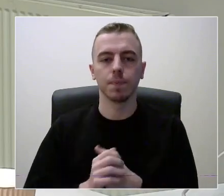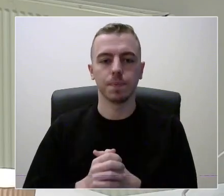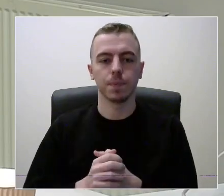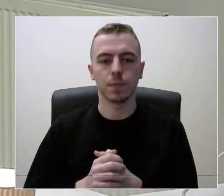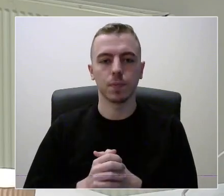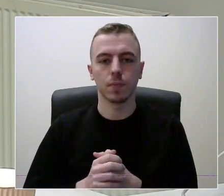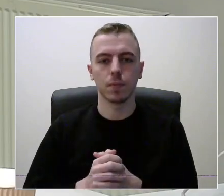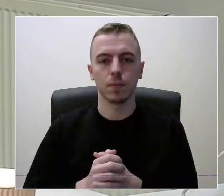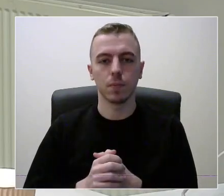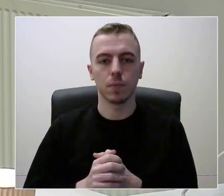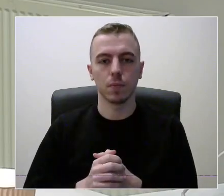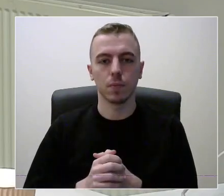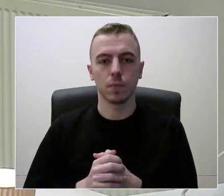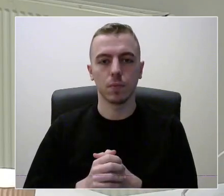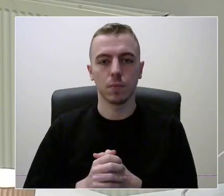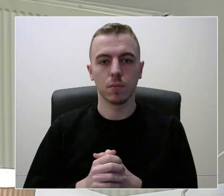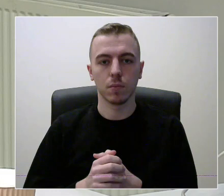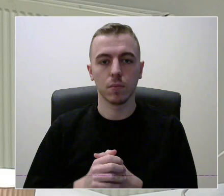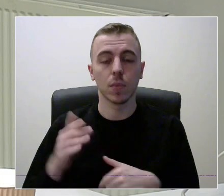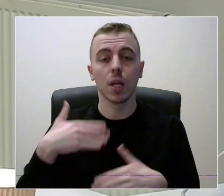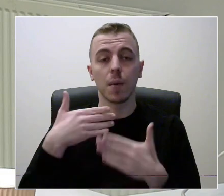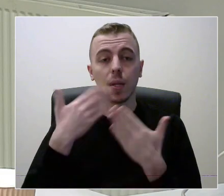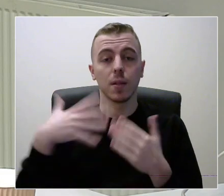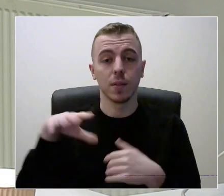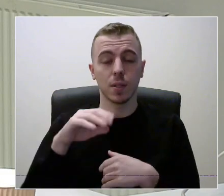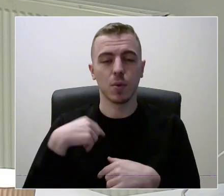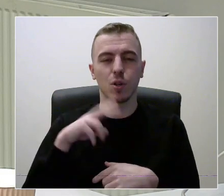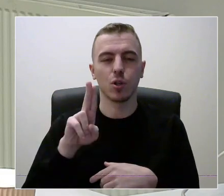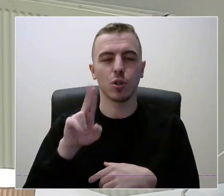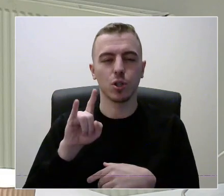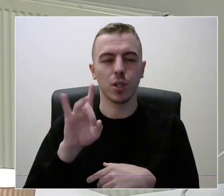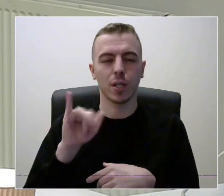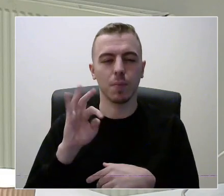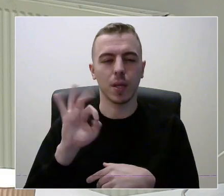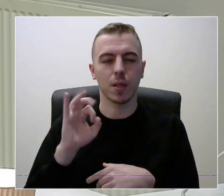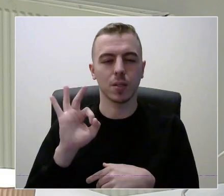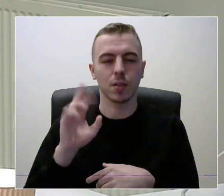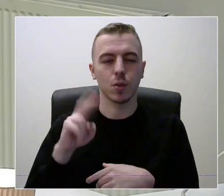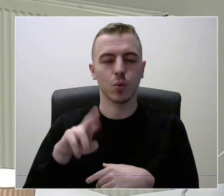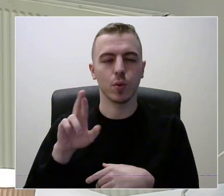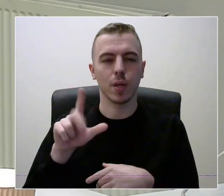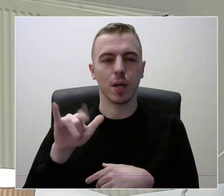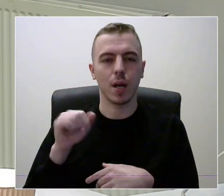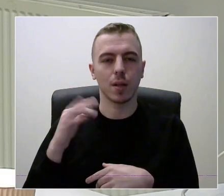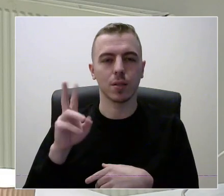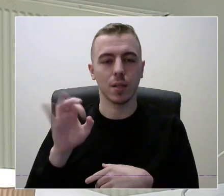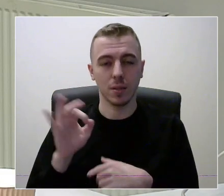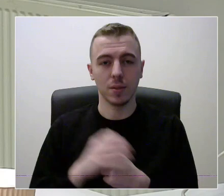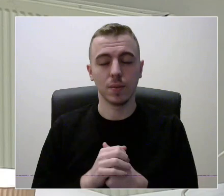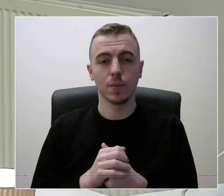Okay. Tai gerą dieną visiems, esu Žygimantas Kurlianskas. Visų pirma, norėčiau